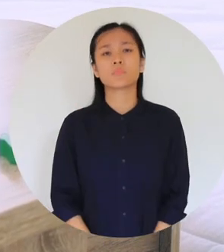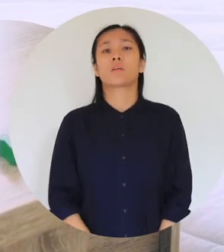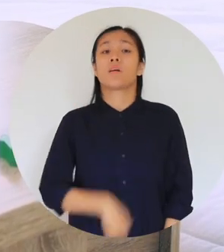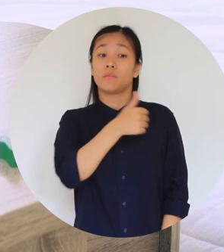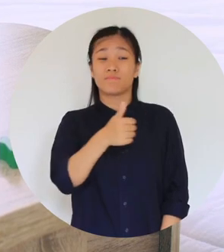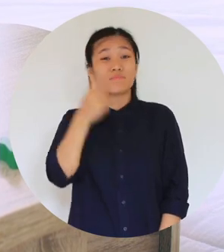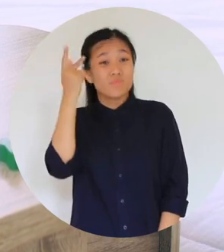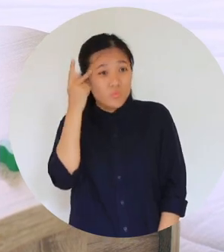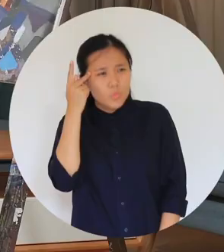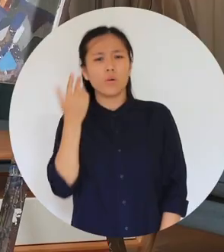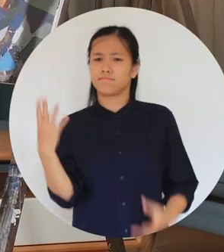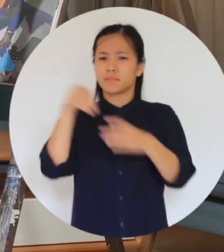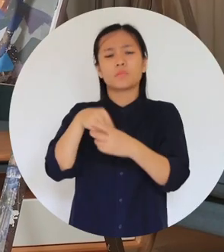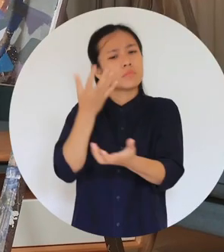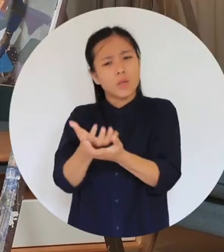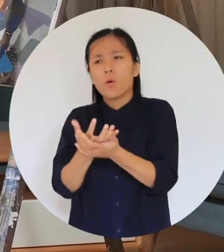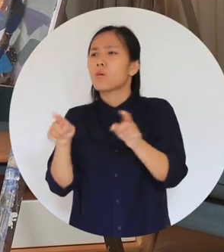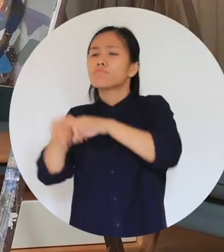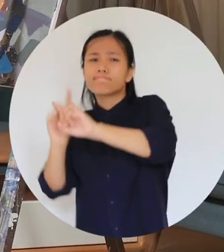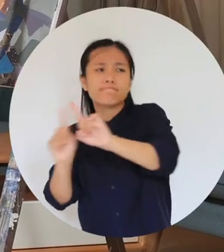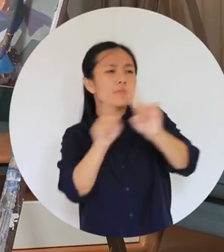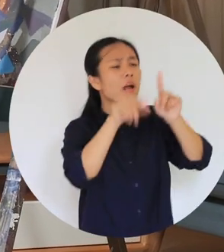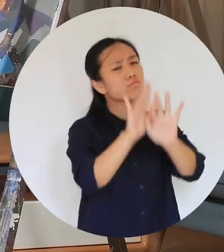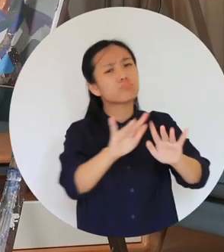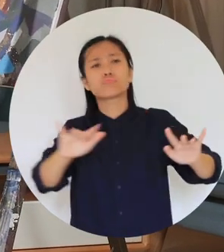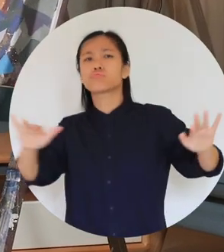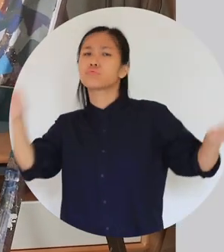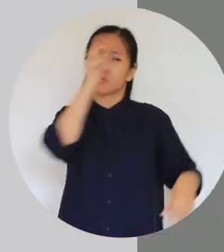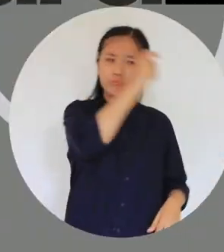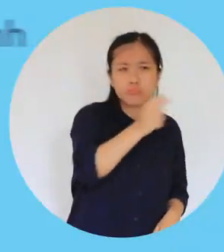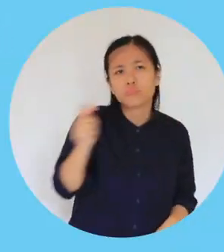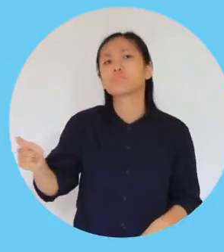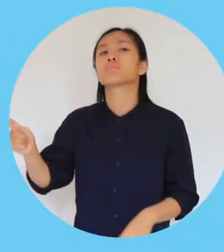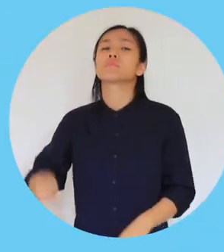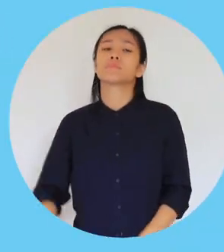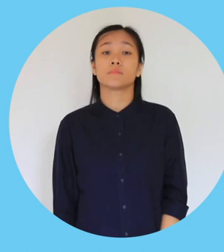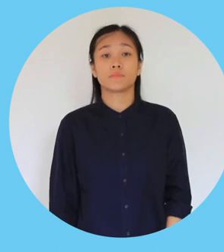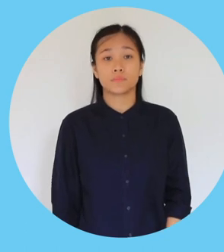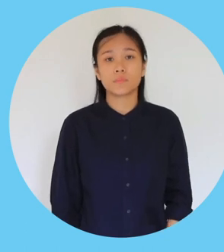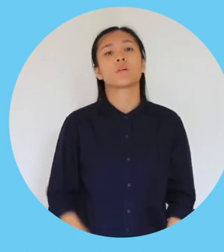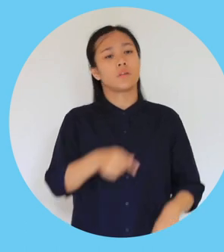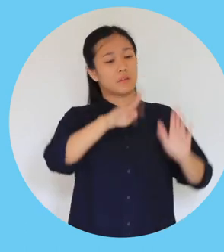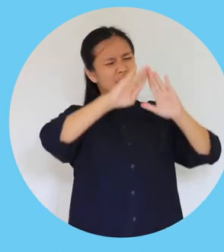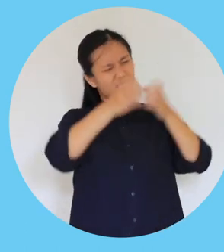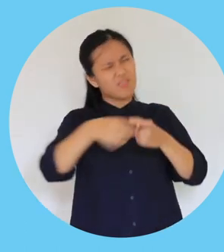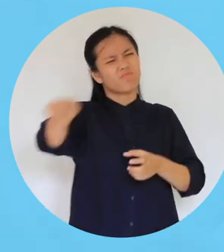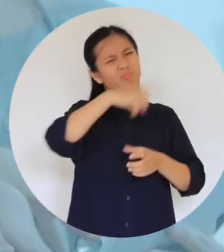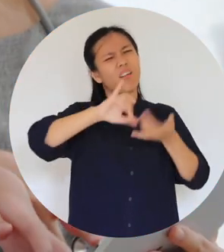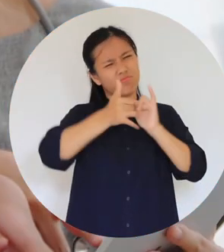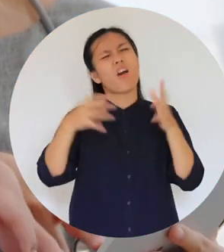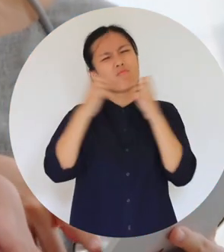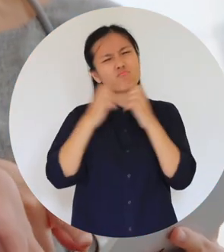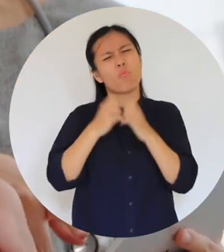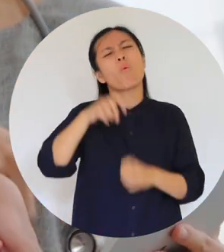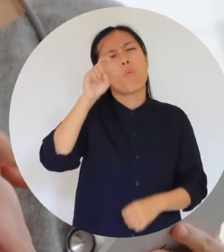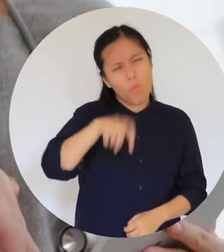người khuyết tật như một sự đa dạng và tôn trọng những điểm đặc biệt của người khuyết tật. Thứ hai, mọi gia đình đều có mâu thuẫn. Để phòng chống bạo